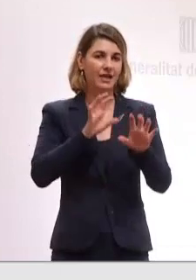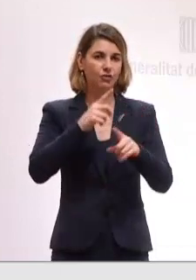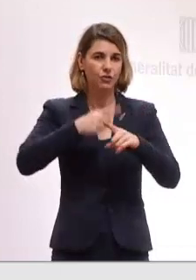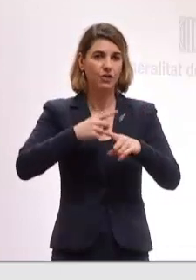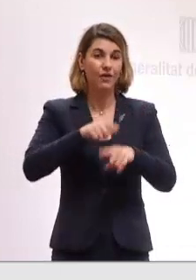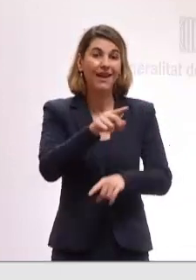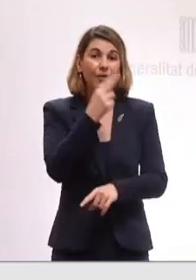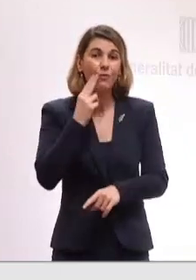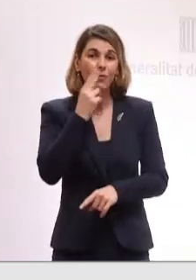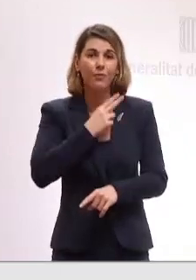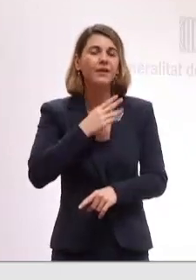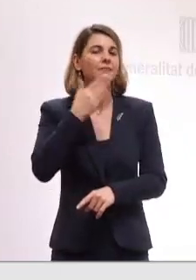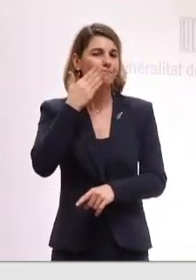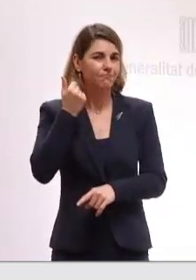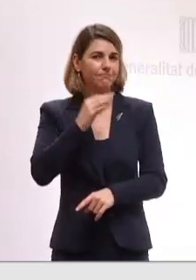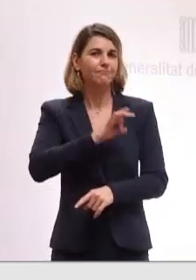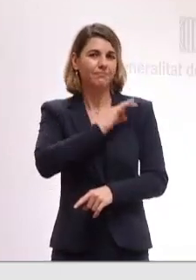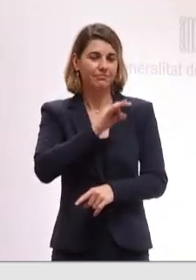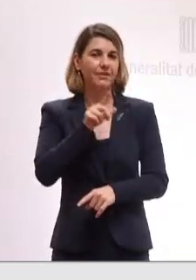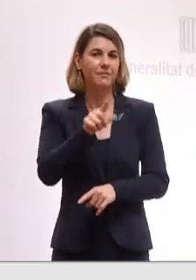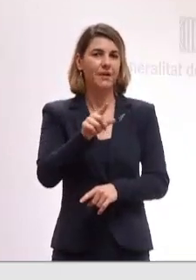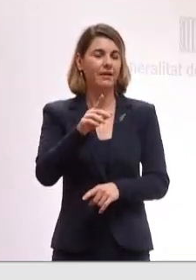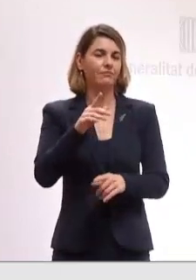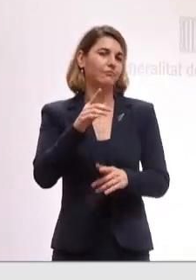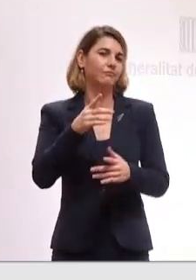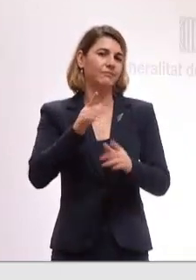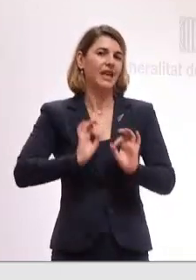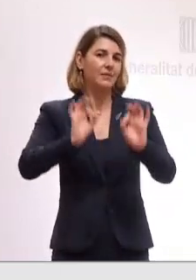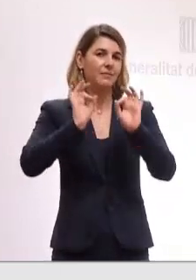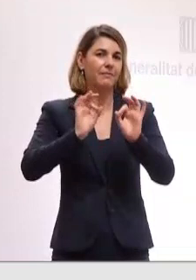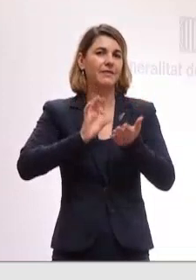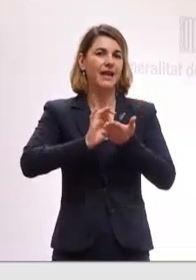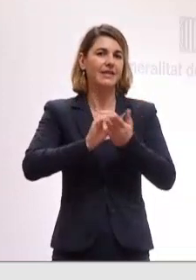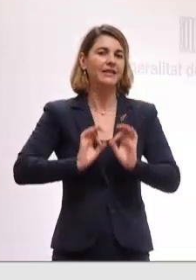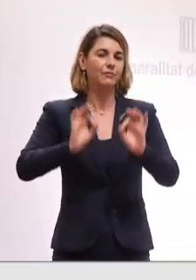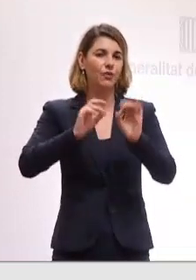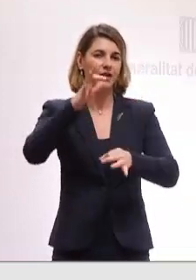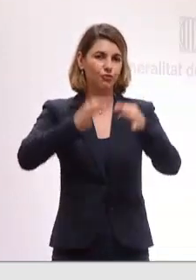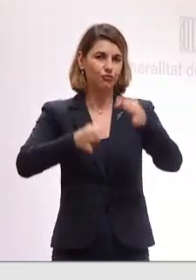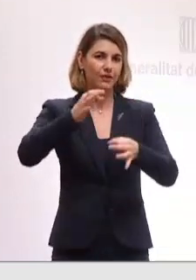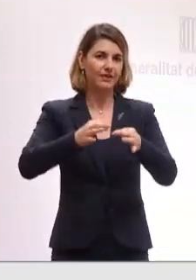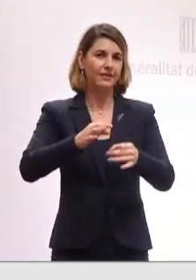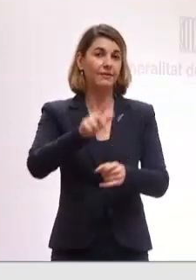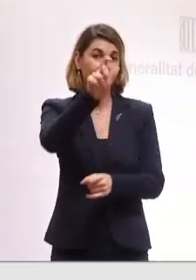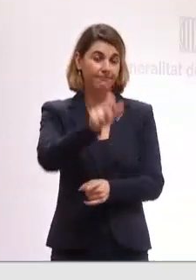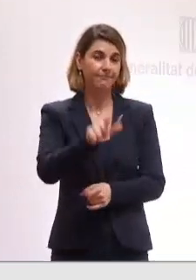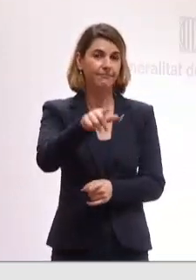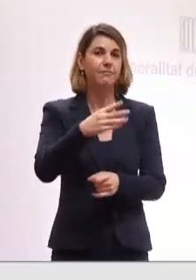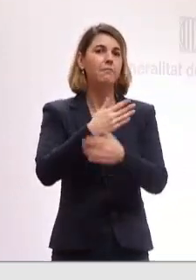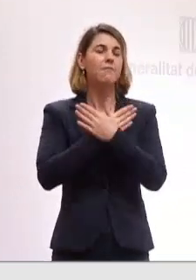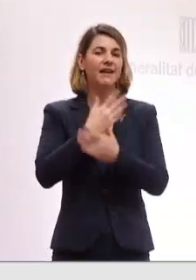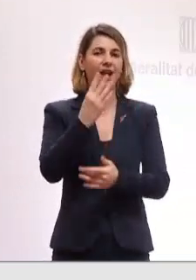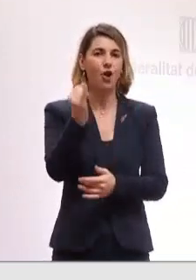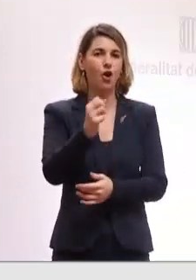compromís el que la fa mereixedora d'una medalla d'honor per serveis excepcionals a la justícia. Recull el premi la il·lustríssima senyora María